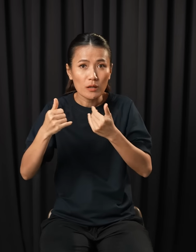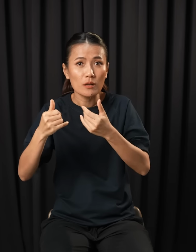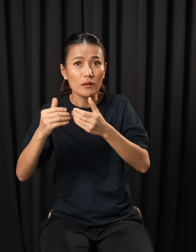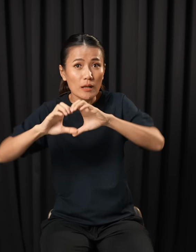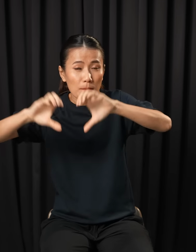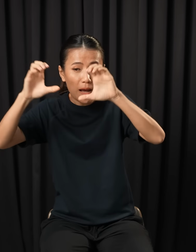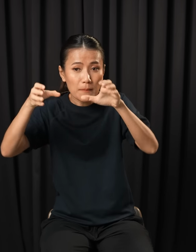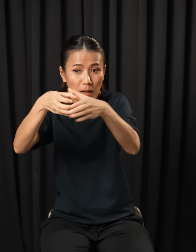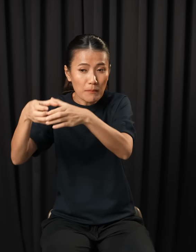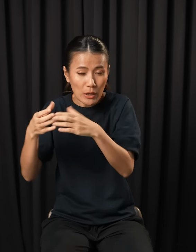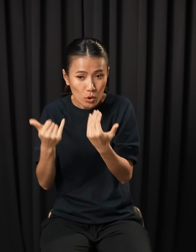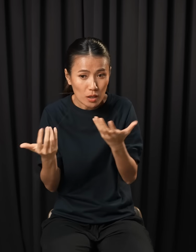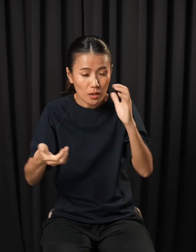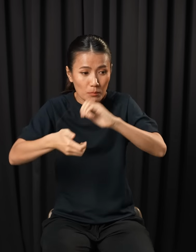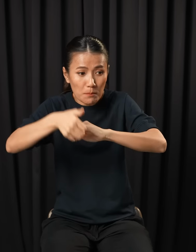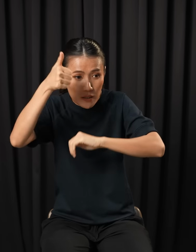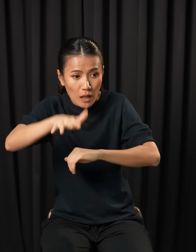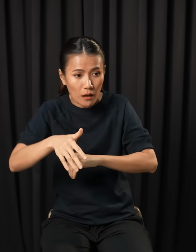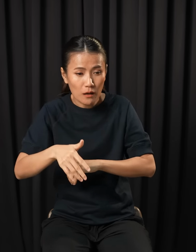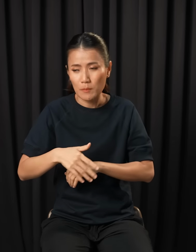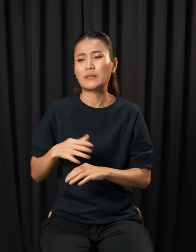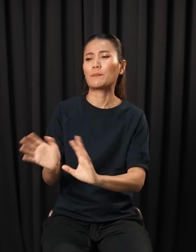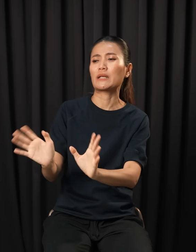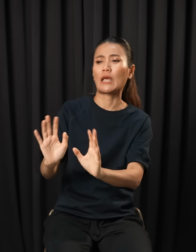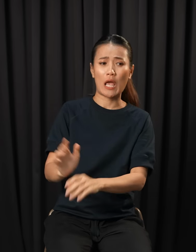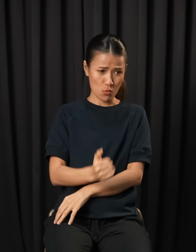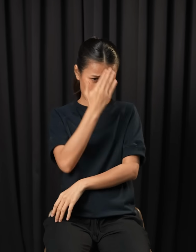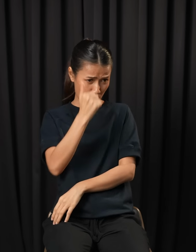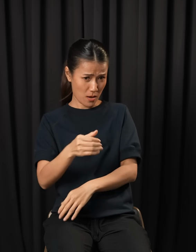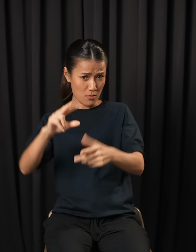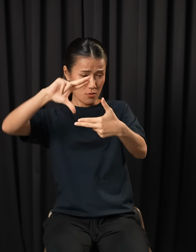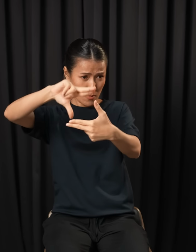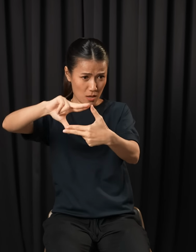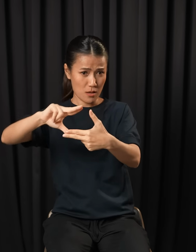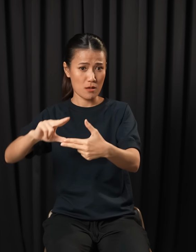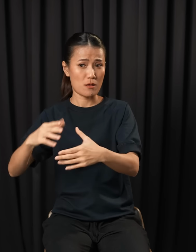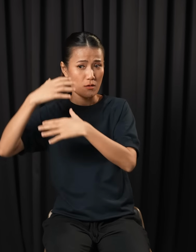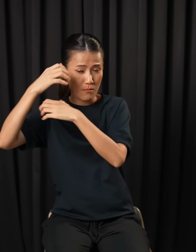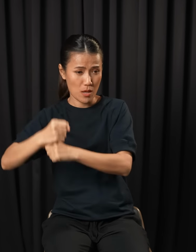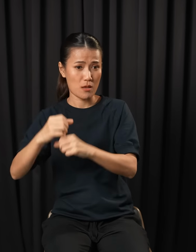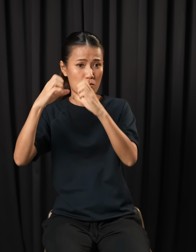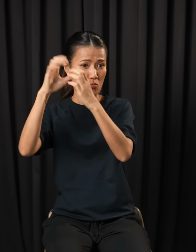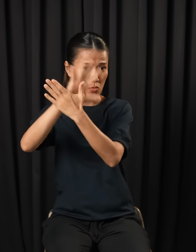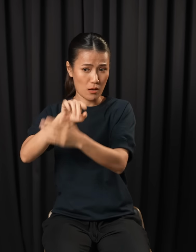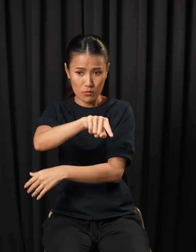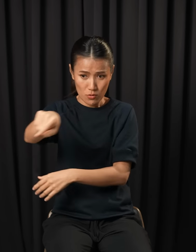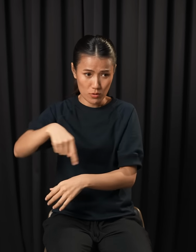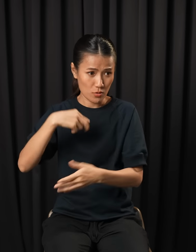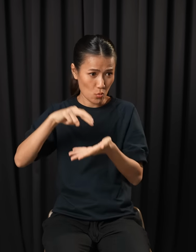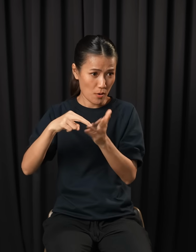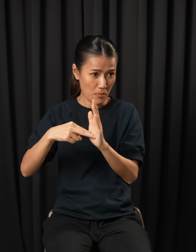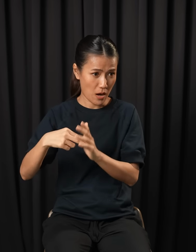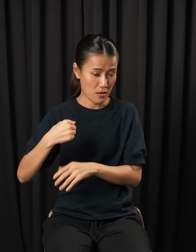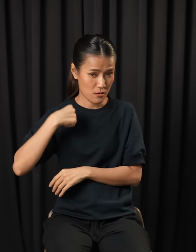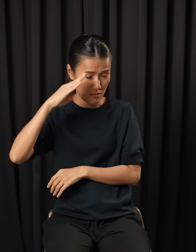เลือกตั้งครั้งน ี้หมายว่าก้าวไกลไม่สามารถร่วมกับพรรคร่วมรัฐบาลตอนนี้ทุกพรรคเลยใช่ ไหมไม่ใช่ครับ อ้าวทำไมอ่ะก็พวกนี้มันสืบทอดทั้งนั้นอ่ะ ร่วมไทย ไม่ว่